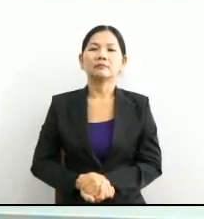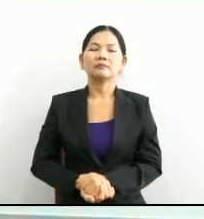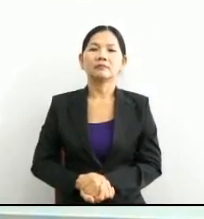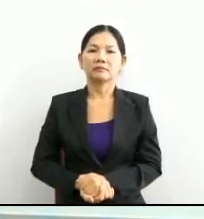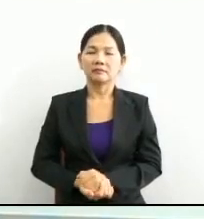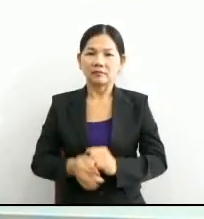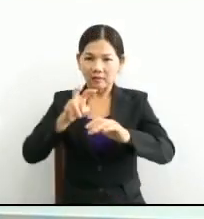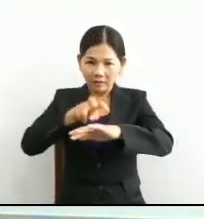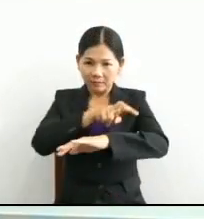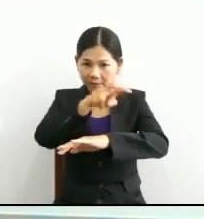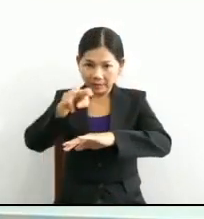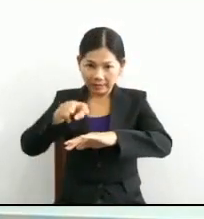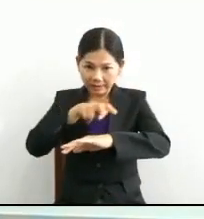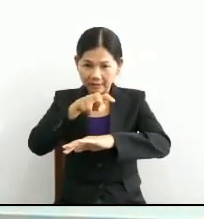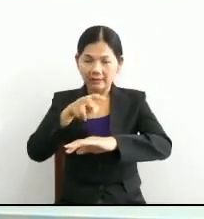rẻ xa